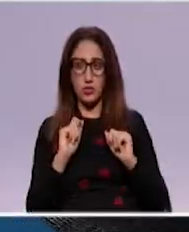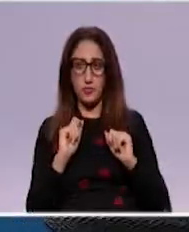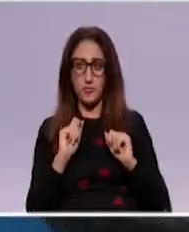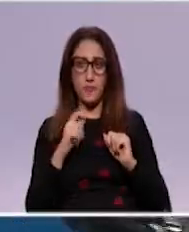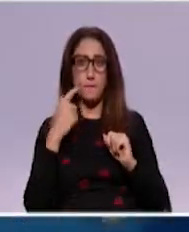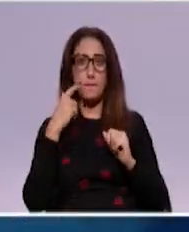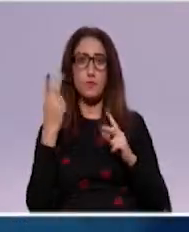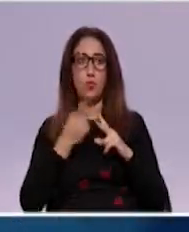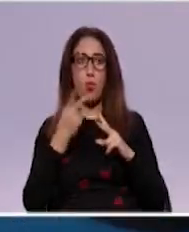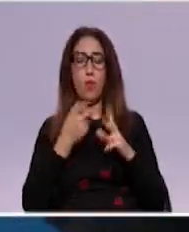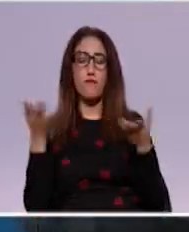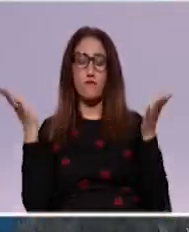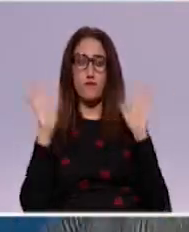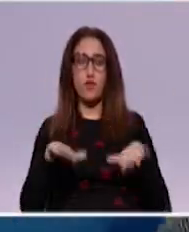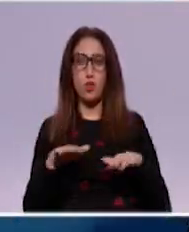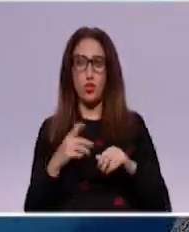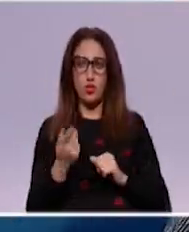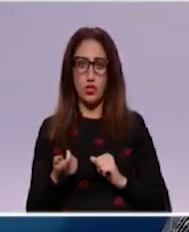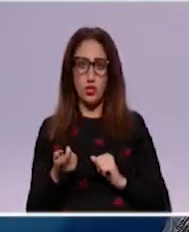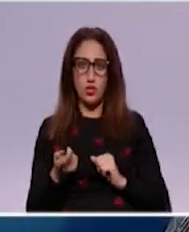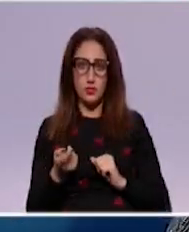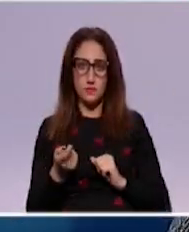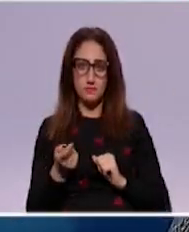أعداد مهولة عمرو ما قدرش يجيبهم.